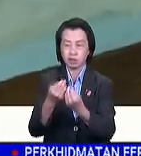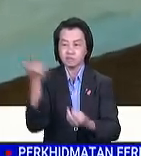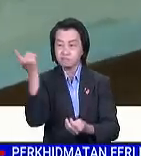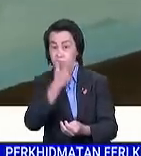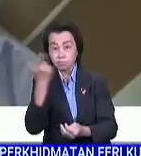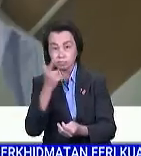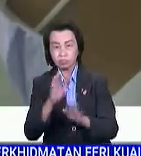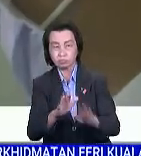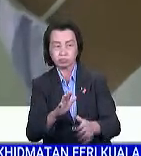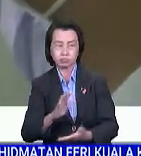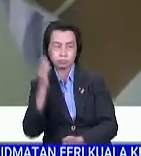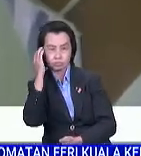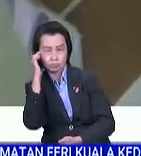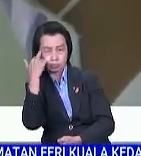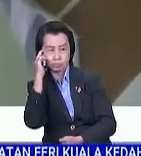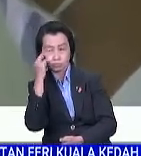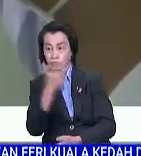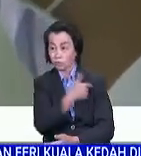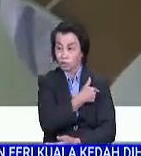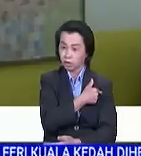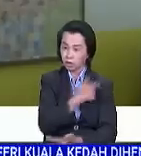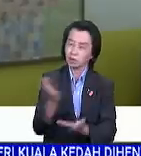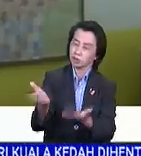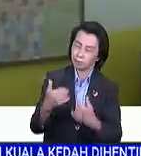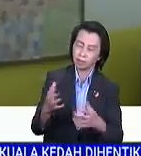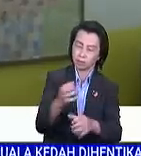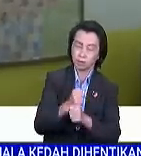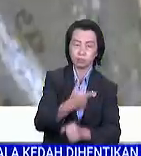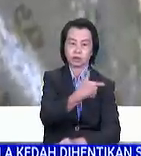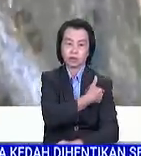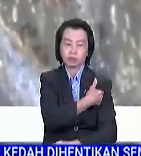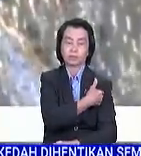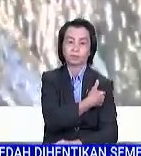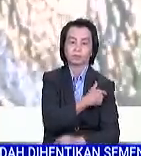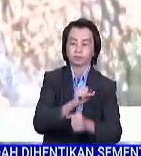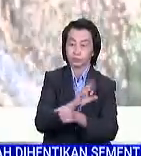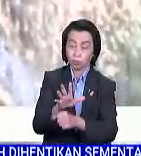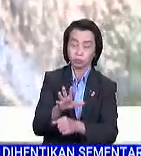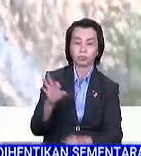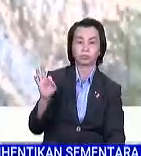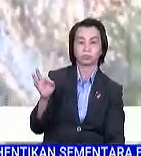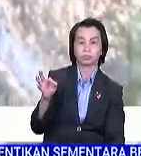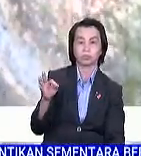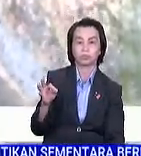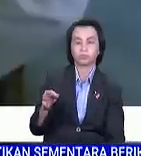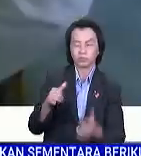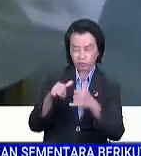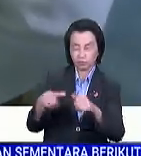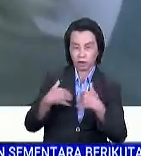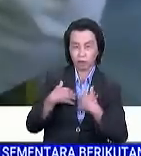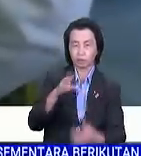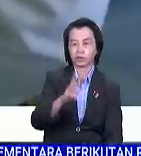atau masih teragak-agak untuk divaksin supaya segera mendapatkan suntikan vaksin covid-19 masih terdapat